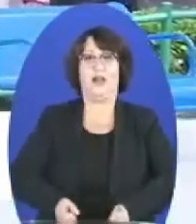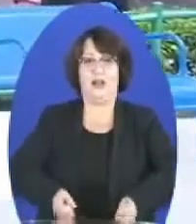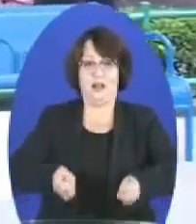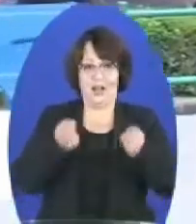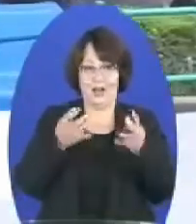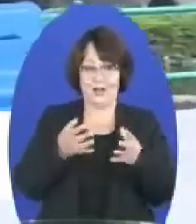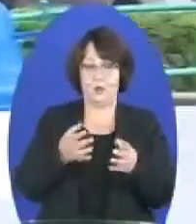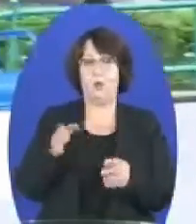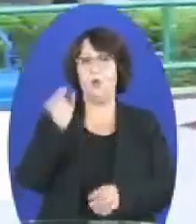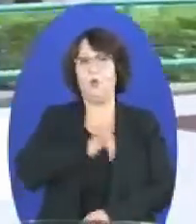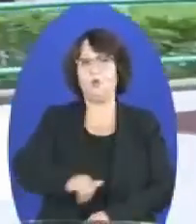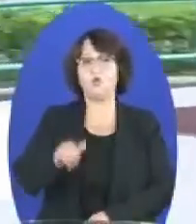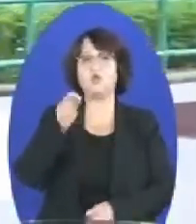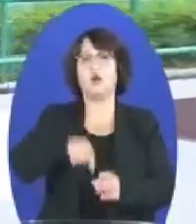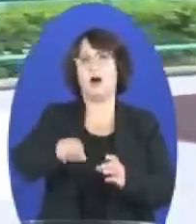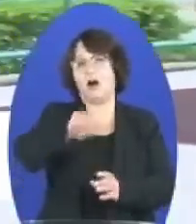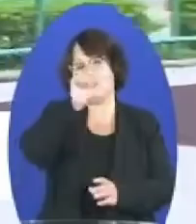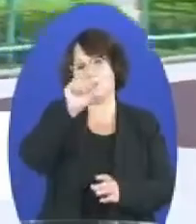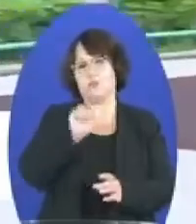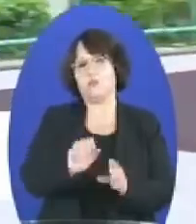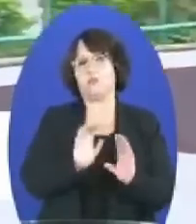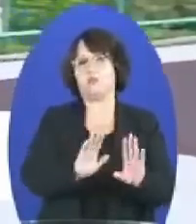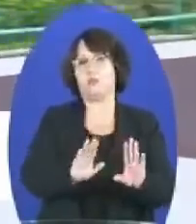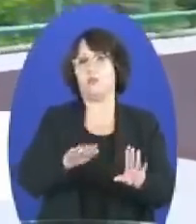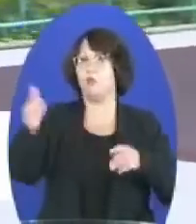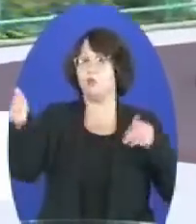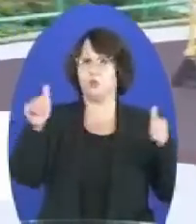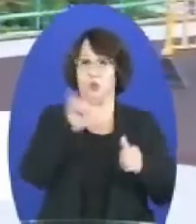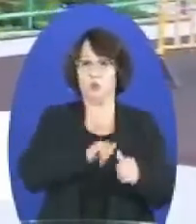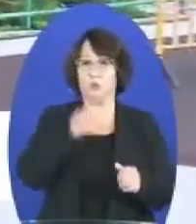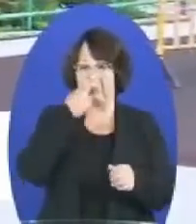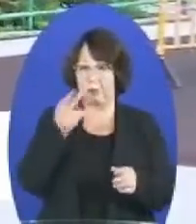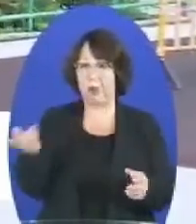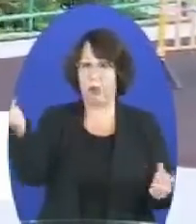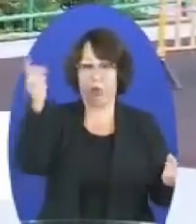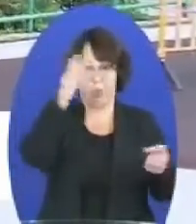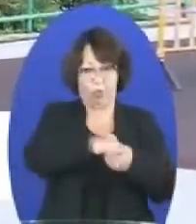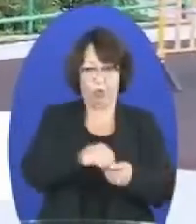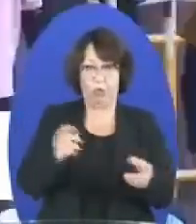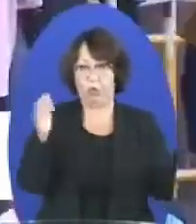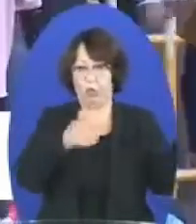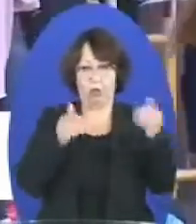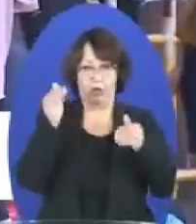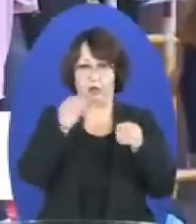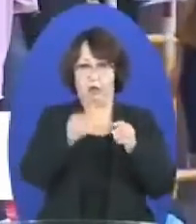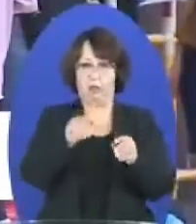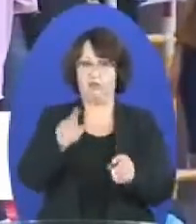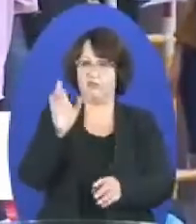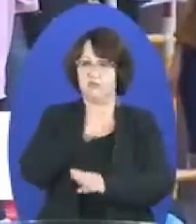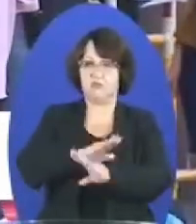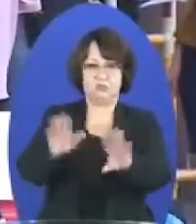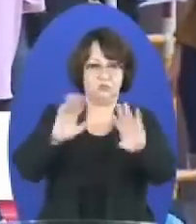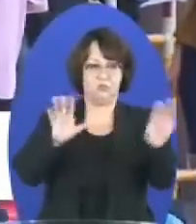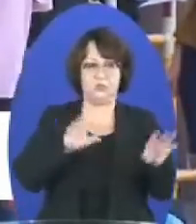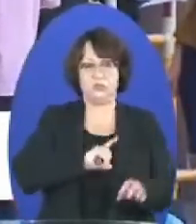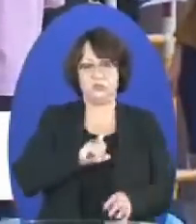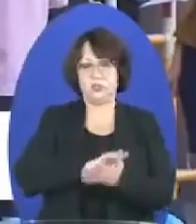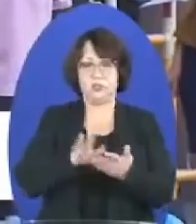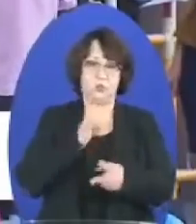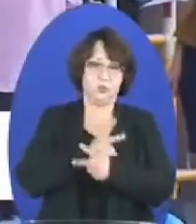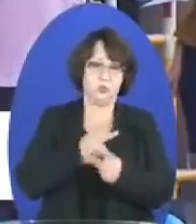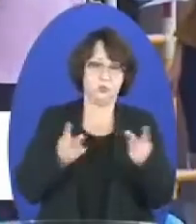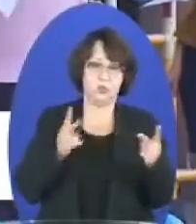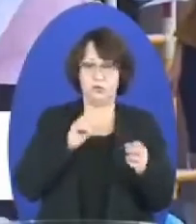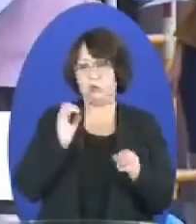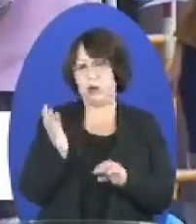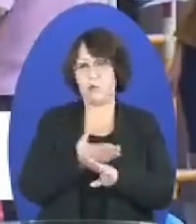нь улс орны дотоод асуудал, бусад улс орнууд дотоод асуудалд оролцох эрх байхгүй, мөн шинээр хэрэгжүүлж байгаа хууль бол цэвэр